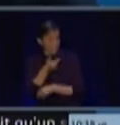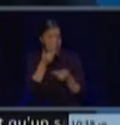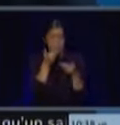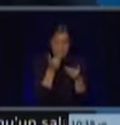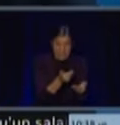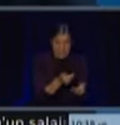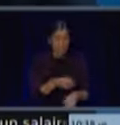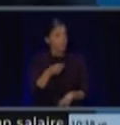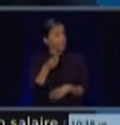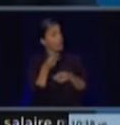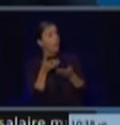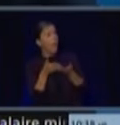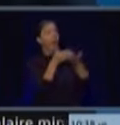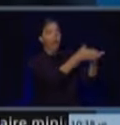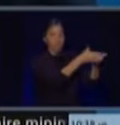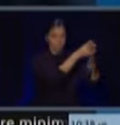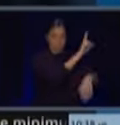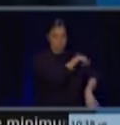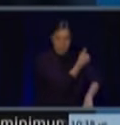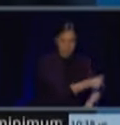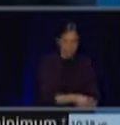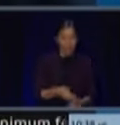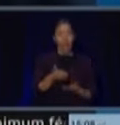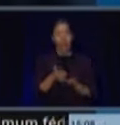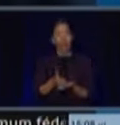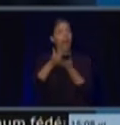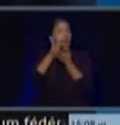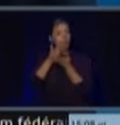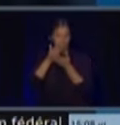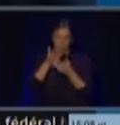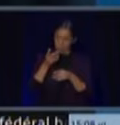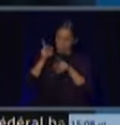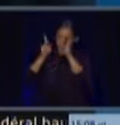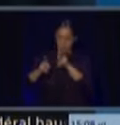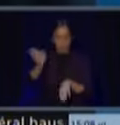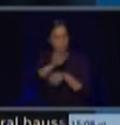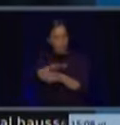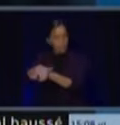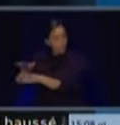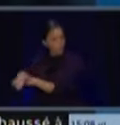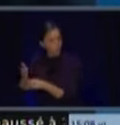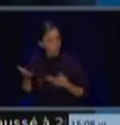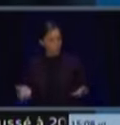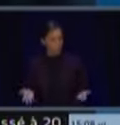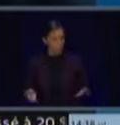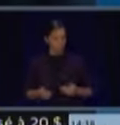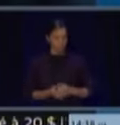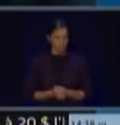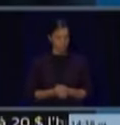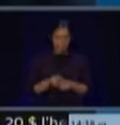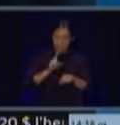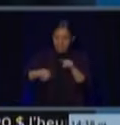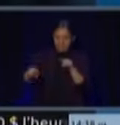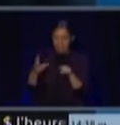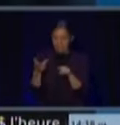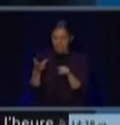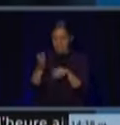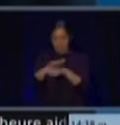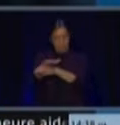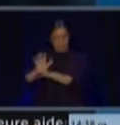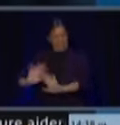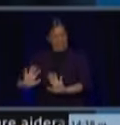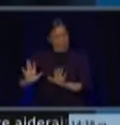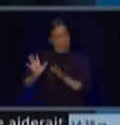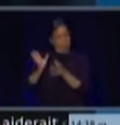que, comme disait notre premier ministre, s'il y a encore des gens qui hésitent, informez-vous. On rend la